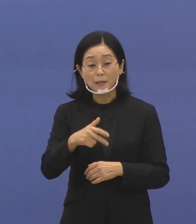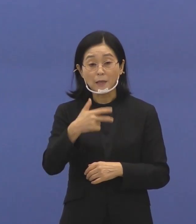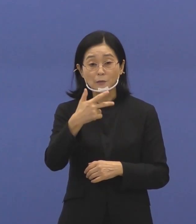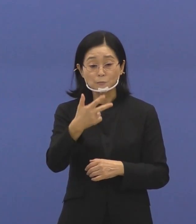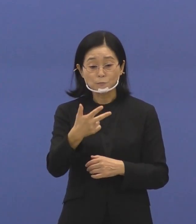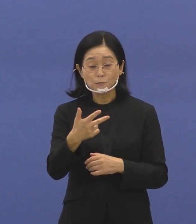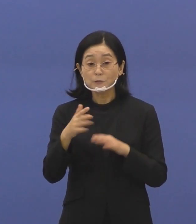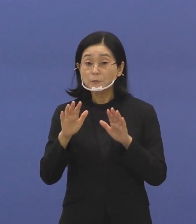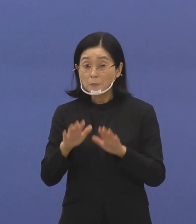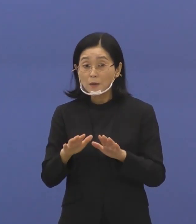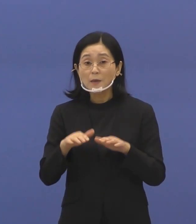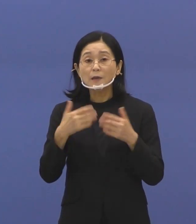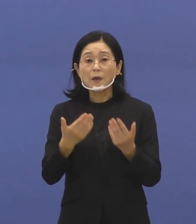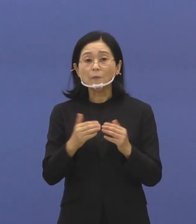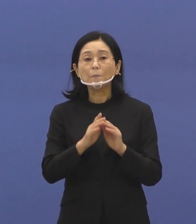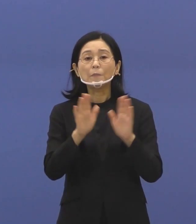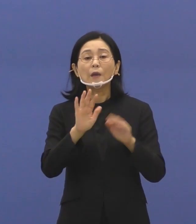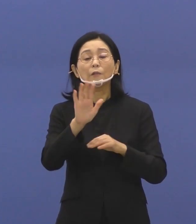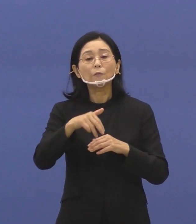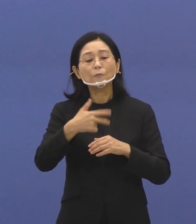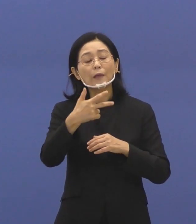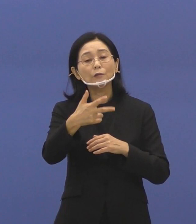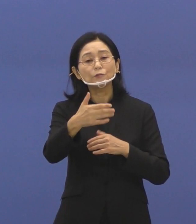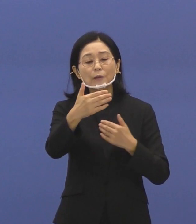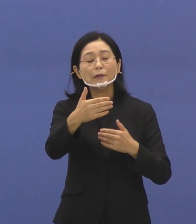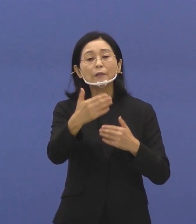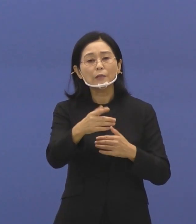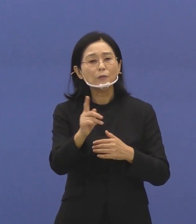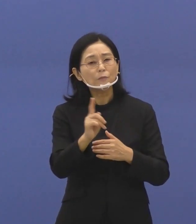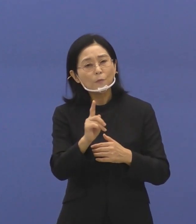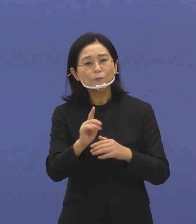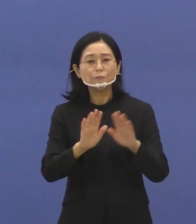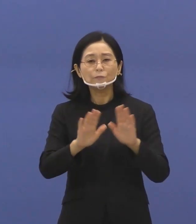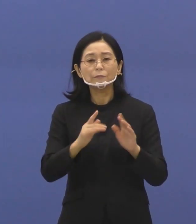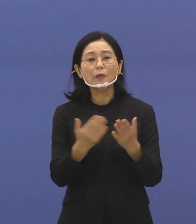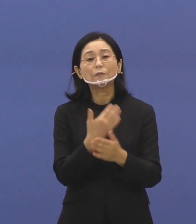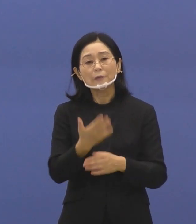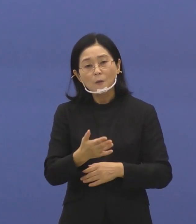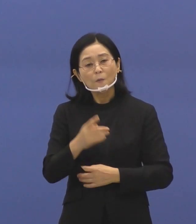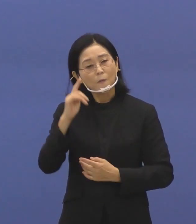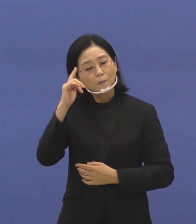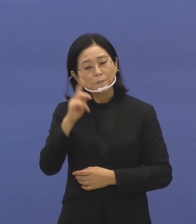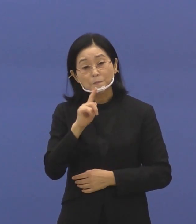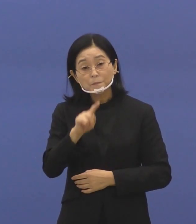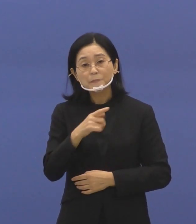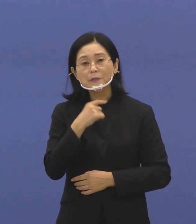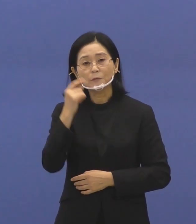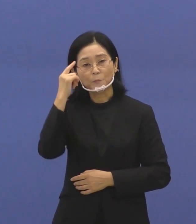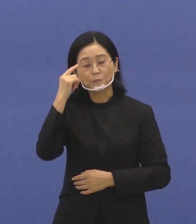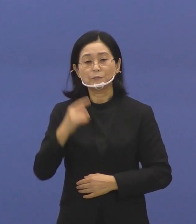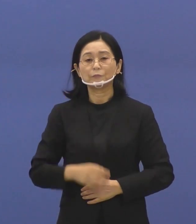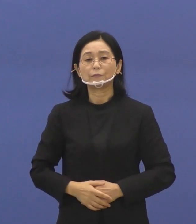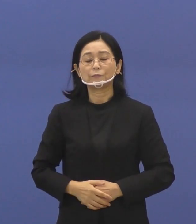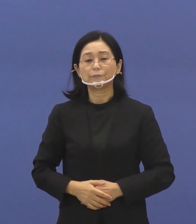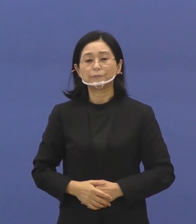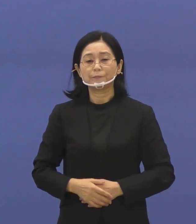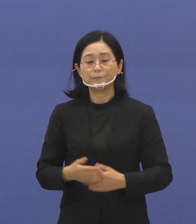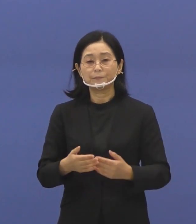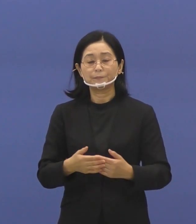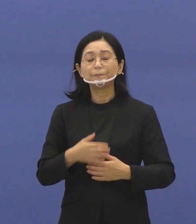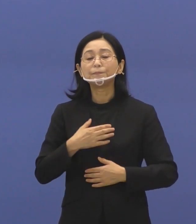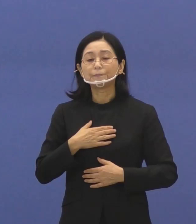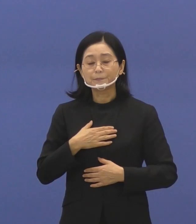始まってからの影響がどう出てくるかというところをこう見極めたいと思います。 ありがとうございます。